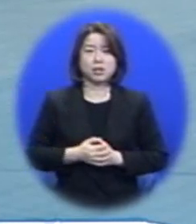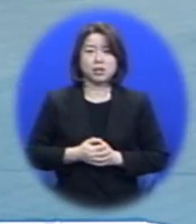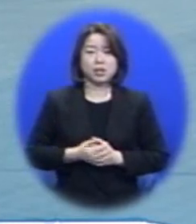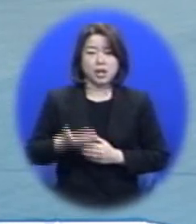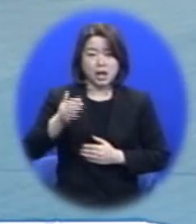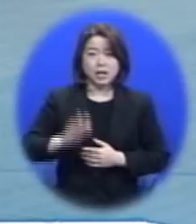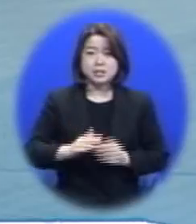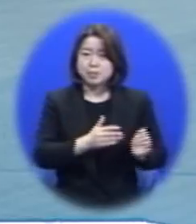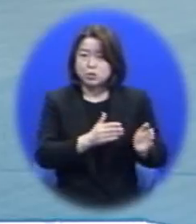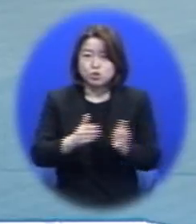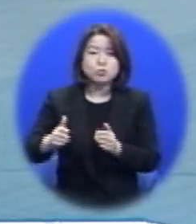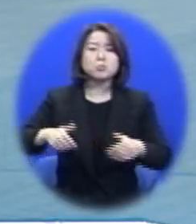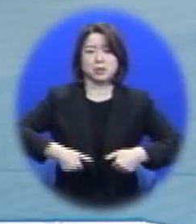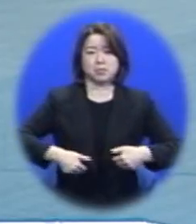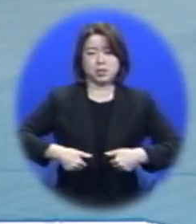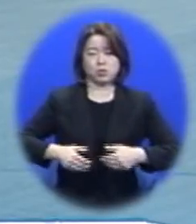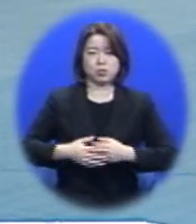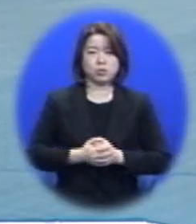준비는 하고 있어야 돼요.